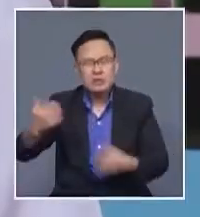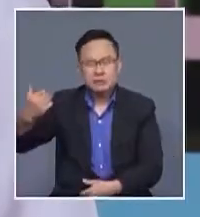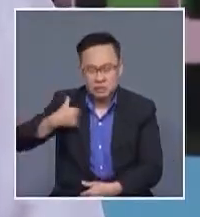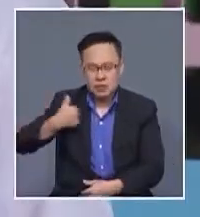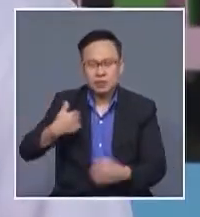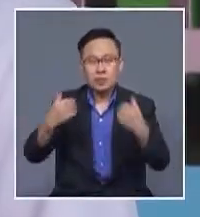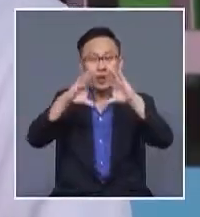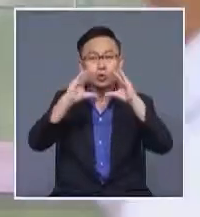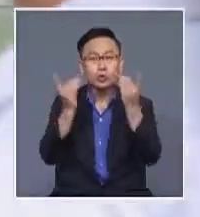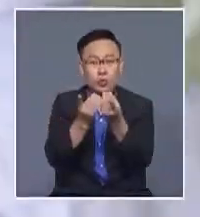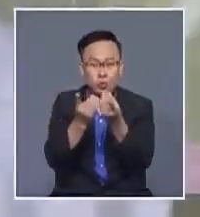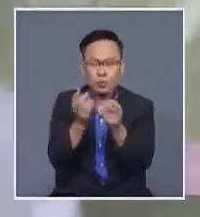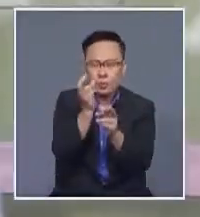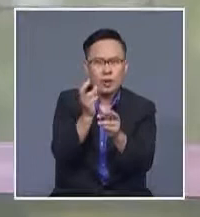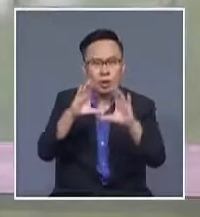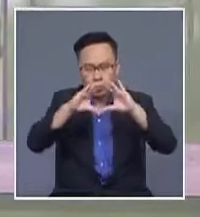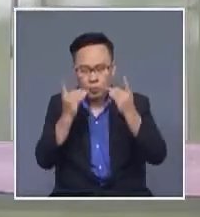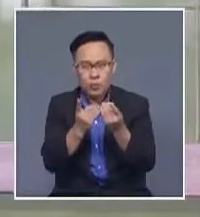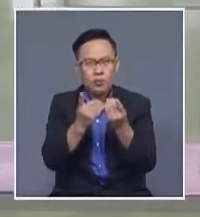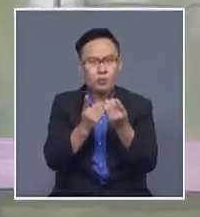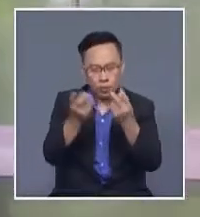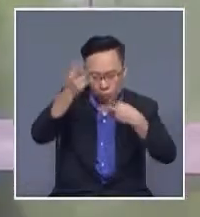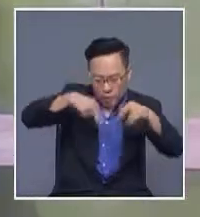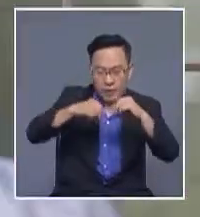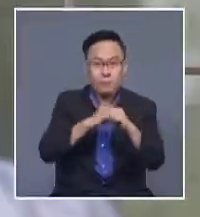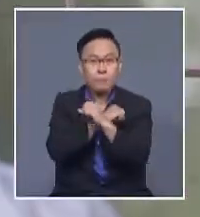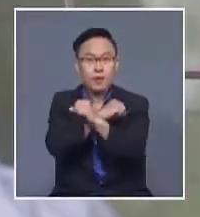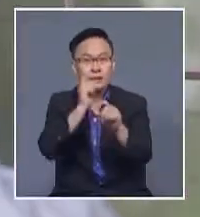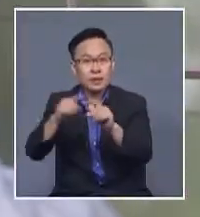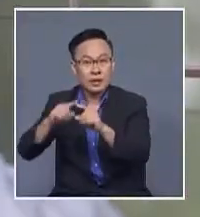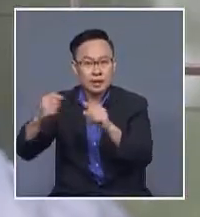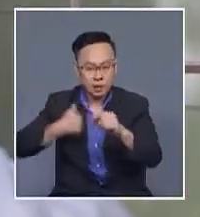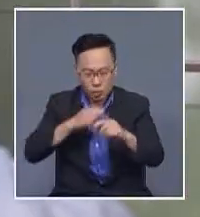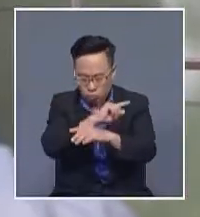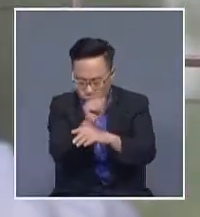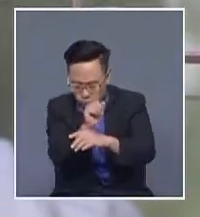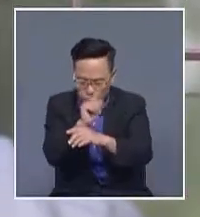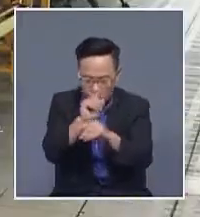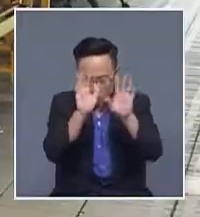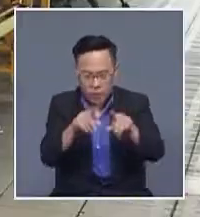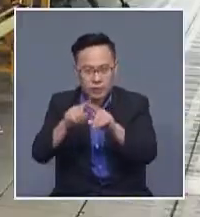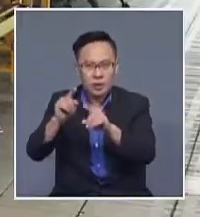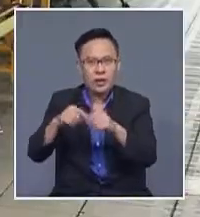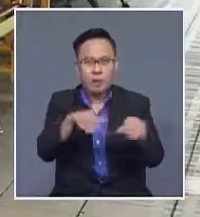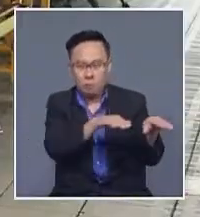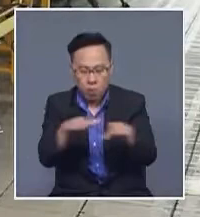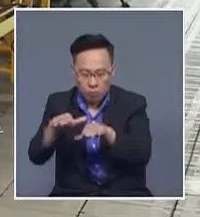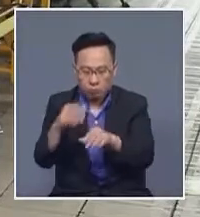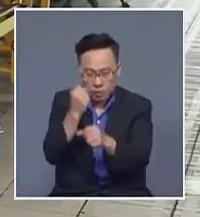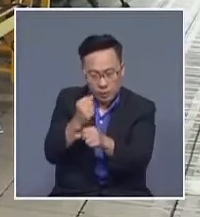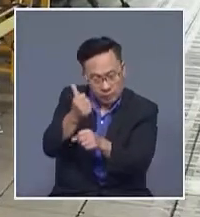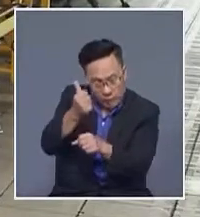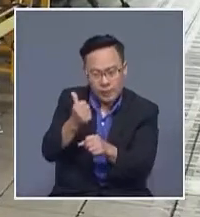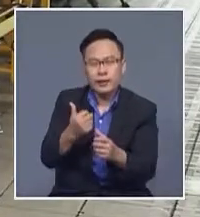รวจสอบครับว่ามีไมค์มีเกณฑ์ตกหรือเปล่าถังดับเพลิงพร้อมใช้งานหรือเปล่าครับ นอกจากตรวจสอบถังดับเพลิงแล้วยังมีจุ